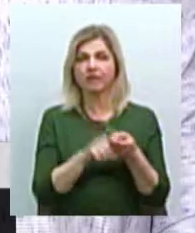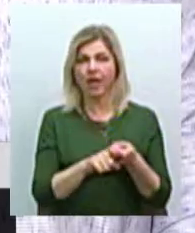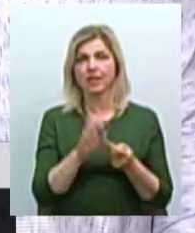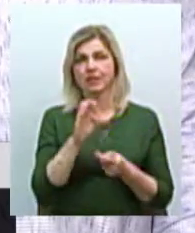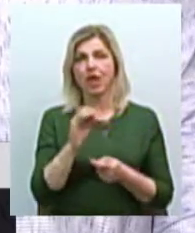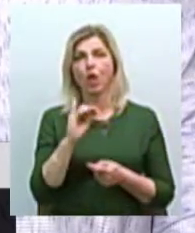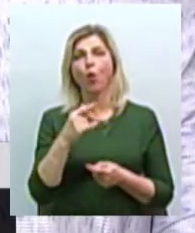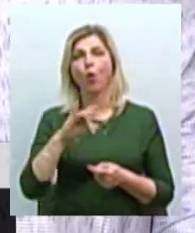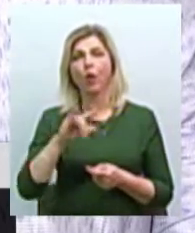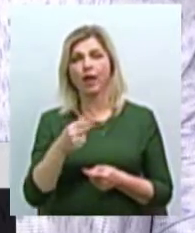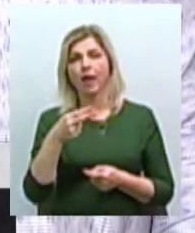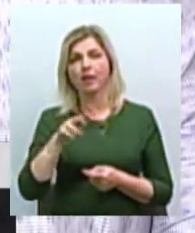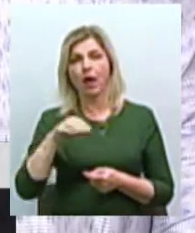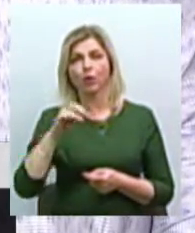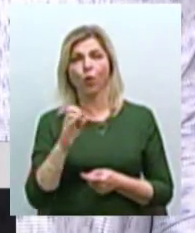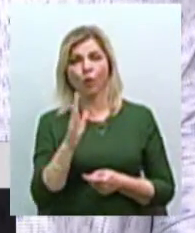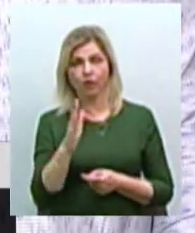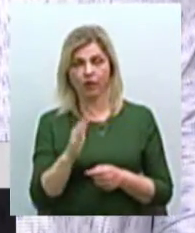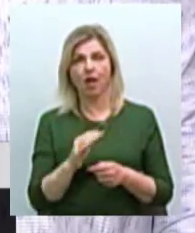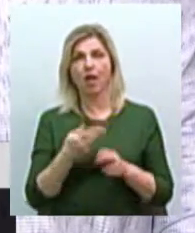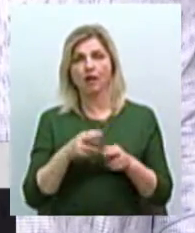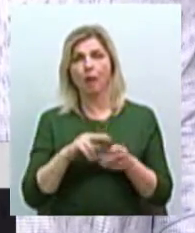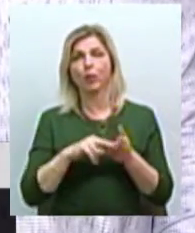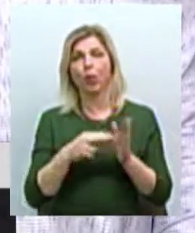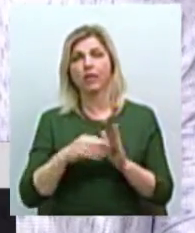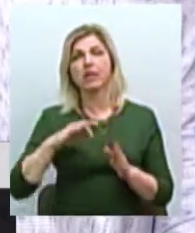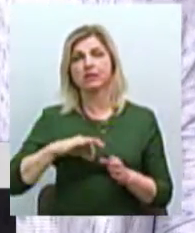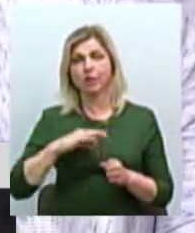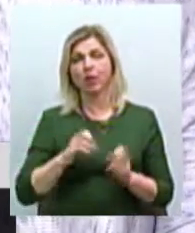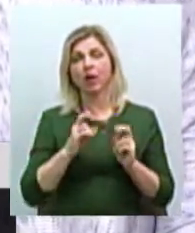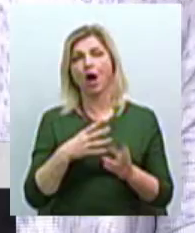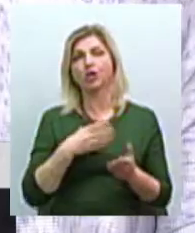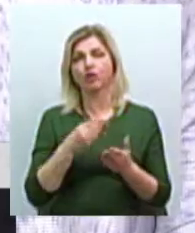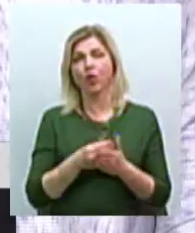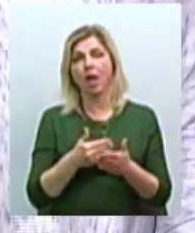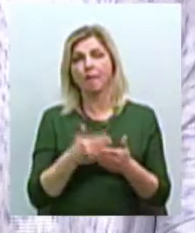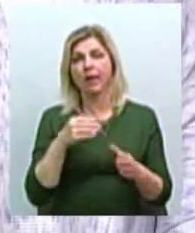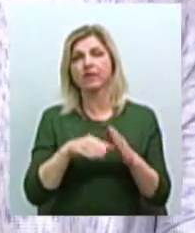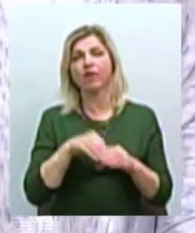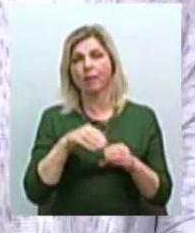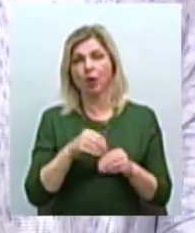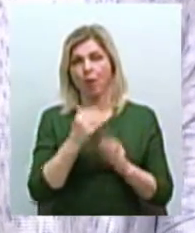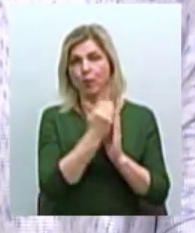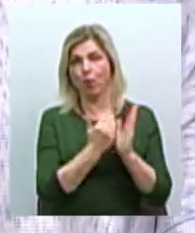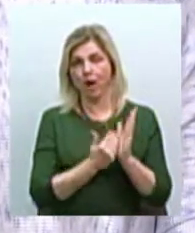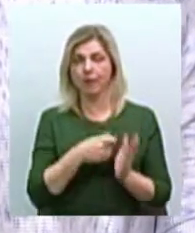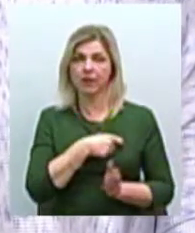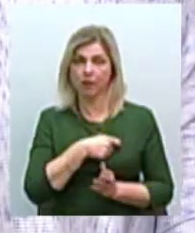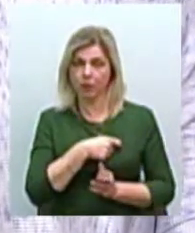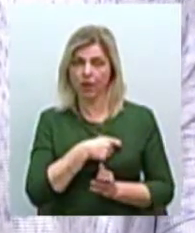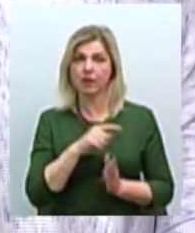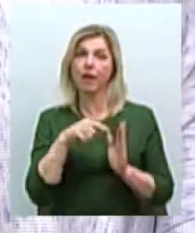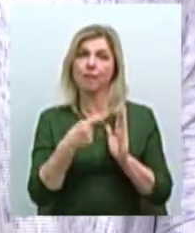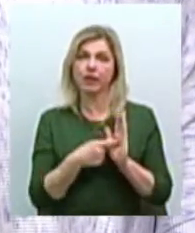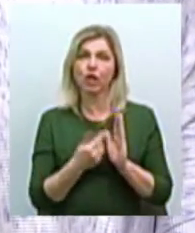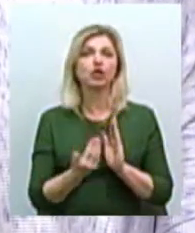який цей проєкт використовував в якості своєї передвиборчої програми в Народні депутати України. Тож питання, чий